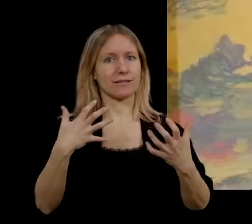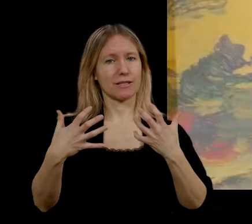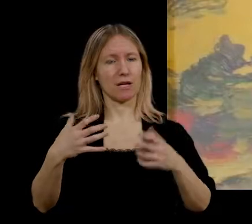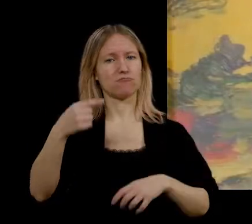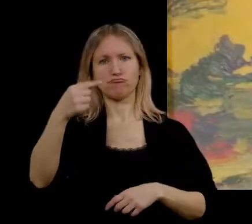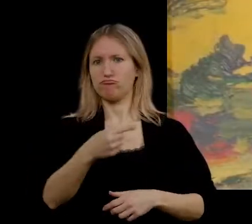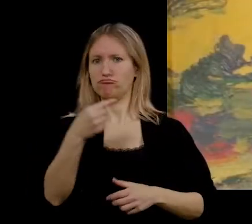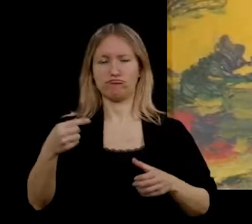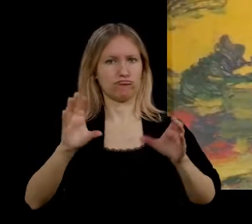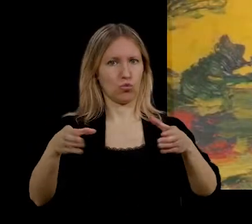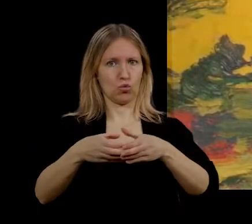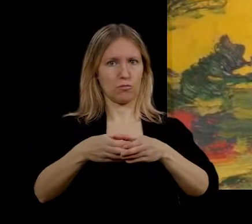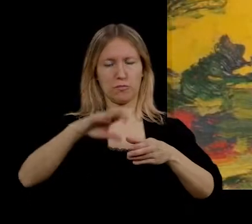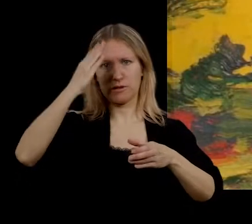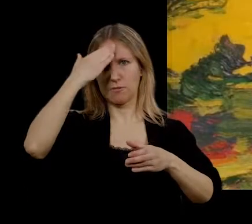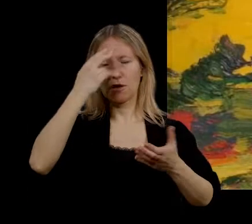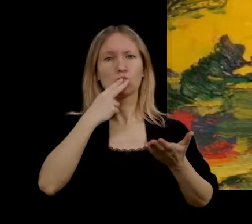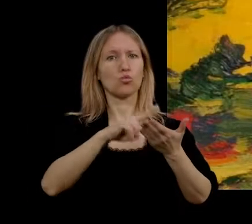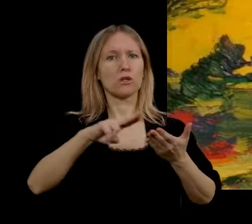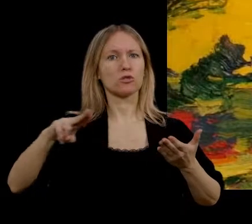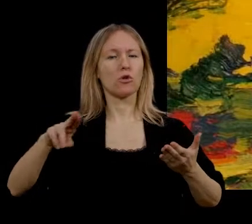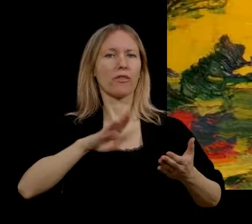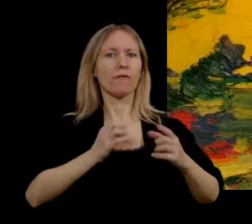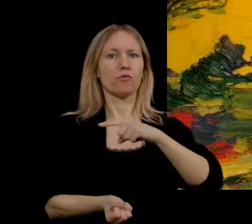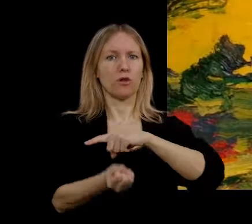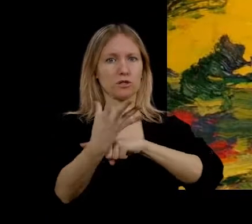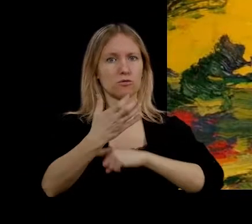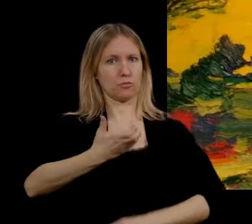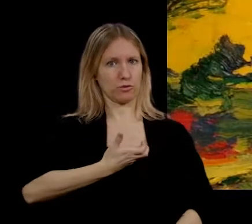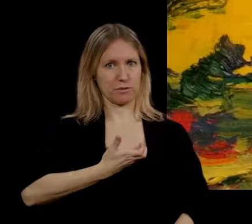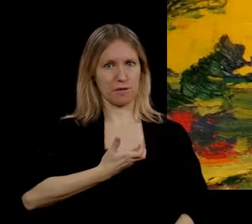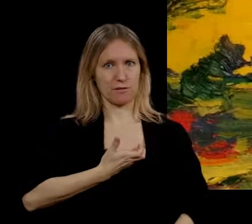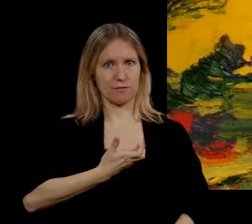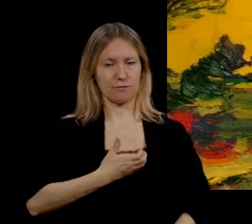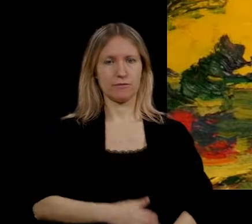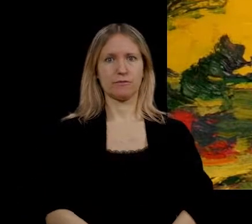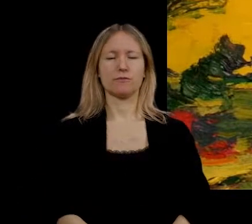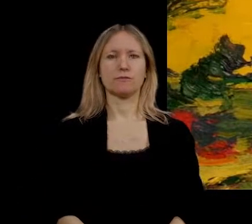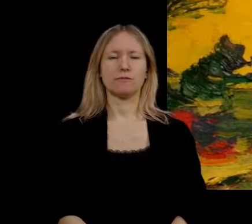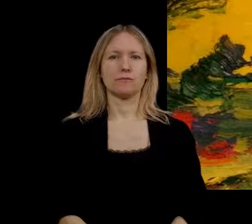l'artista, esdevenen el nucli principal de la col·lecció de la Fundació Municipal.